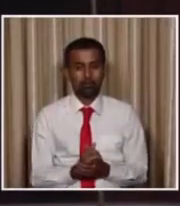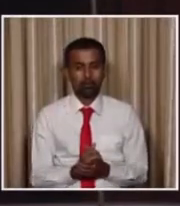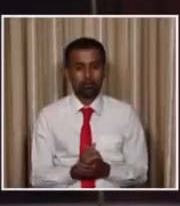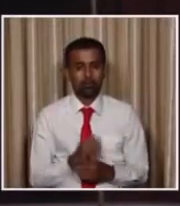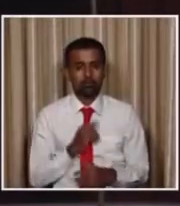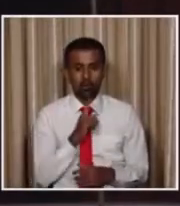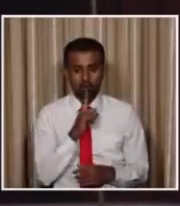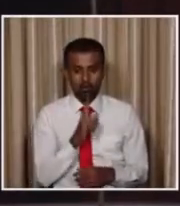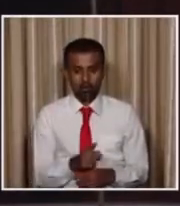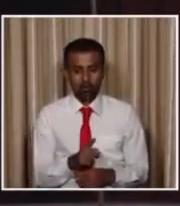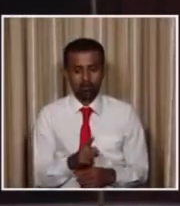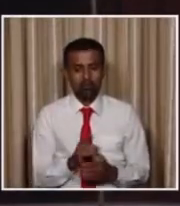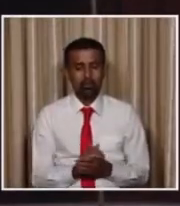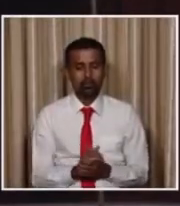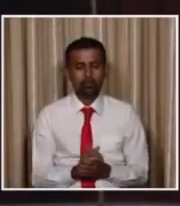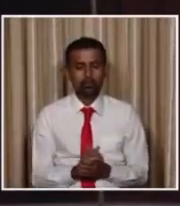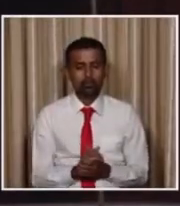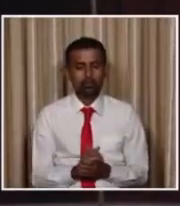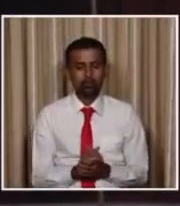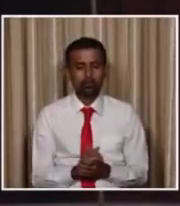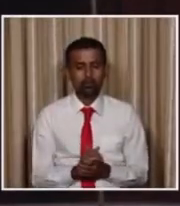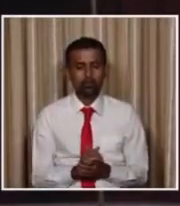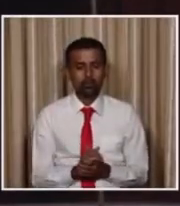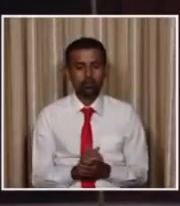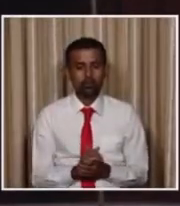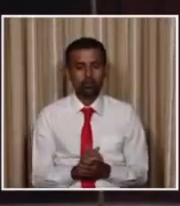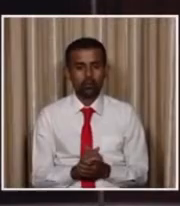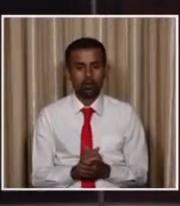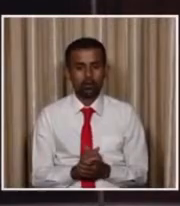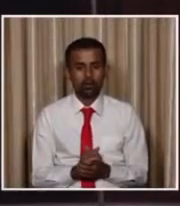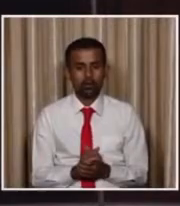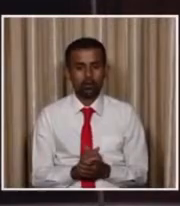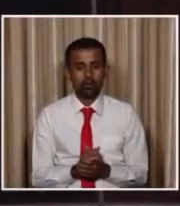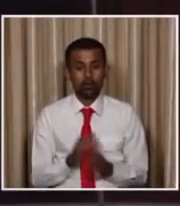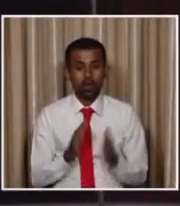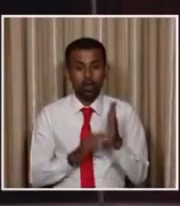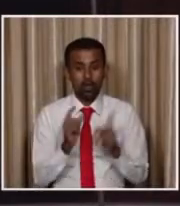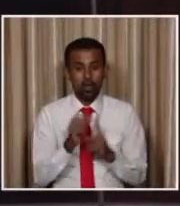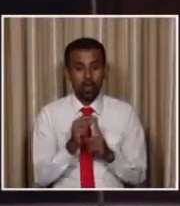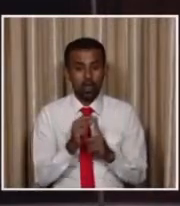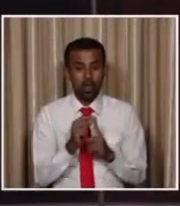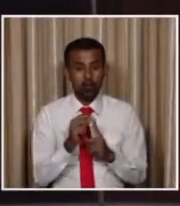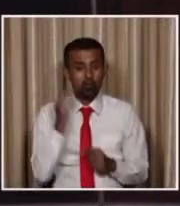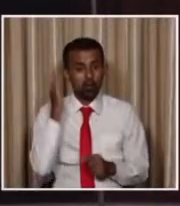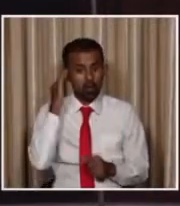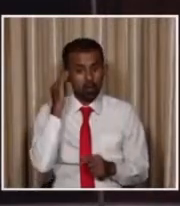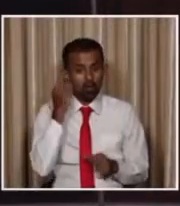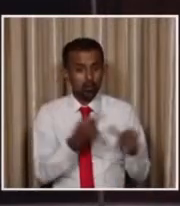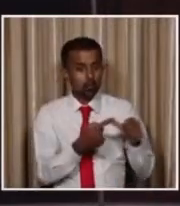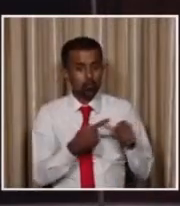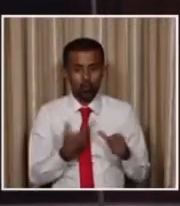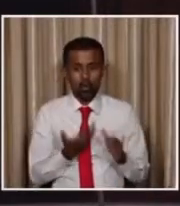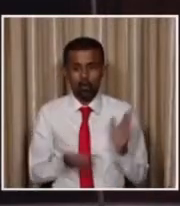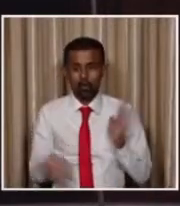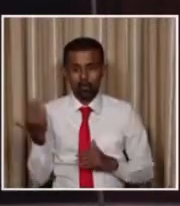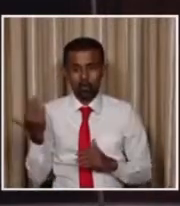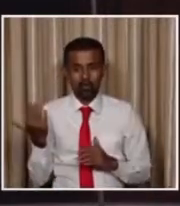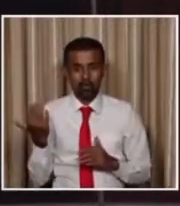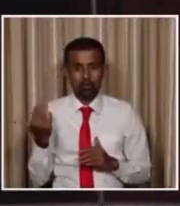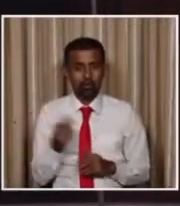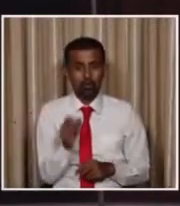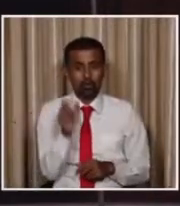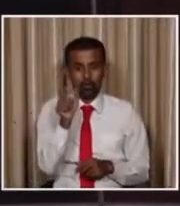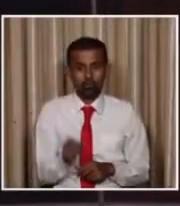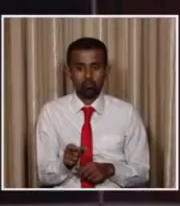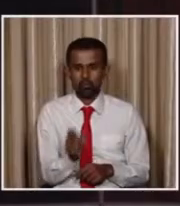කියන්නේ සභාපතිතුමනි මේ අවස්ථාවේ අමාත්‍යතුමිය පිළිතුරු නොදී ගියයි කියලා එතුමියට කිසිදු